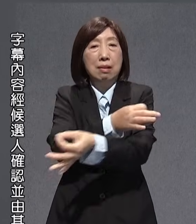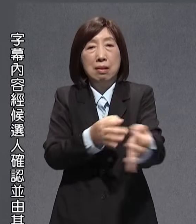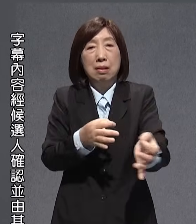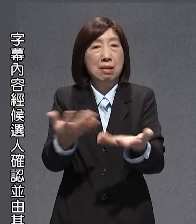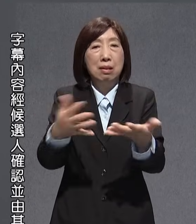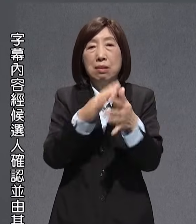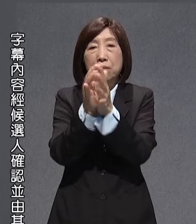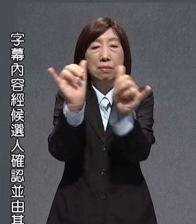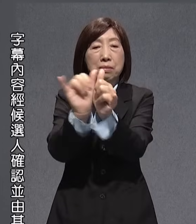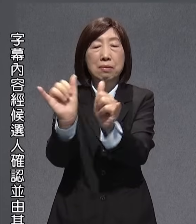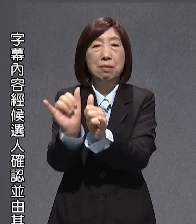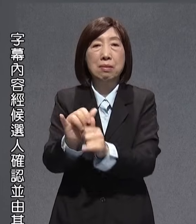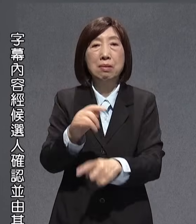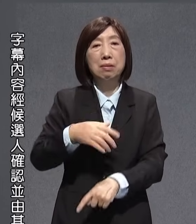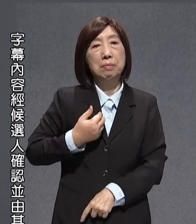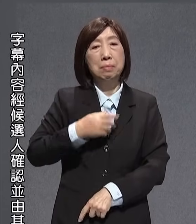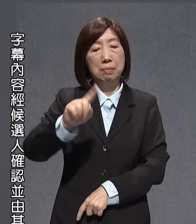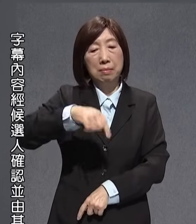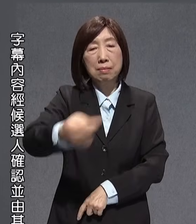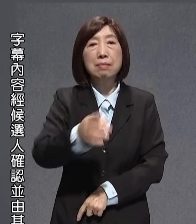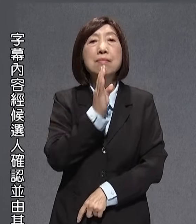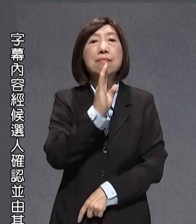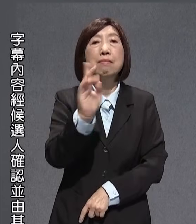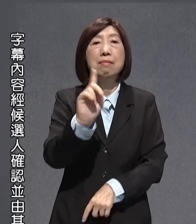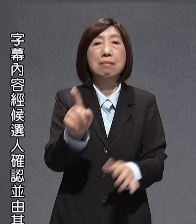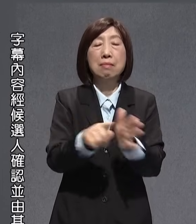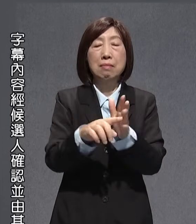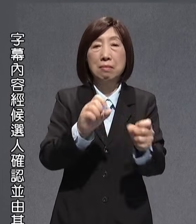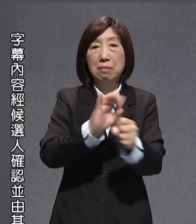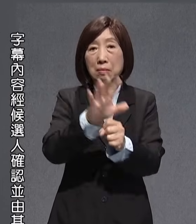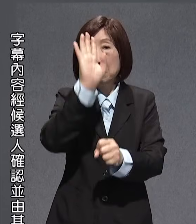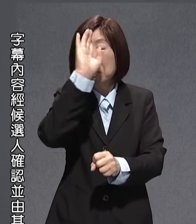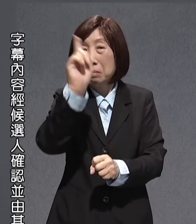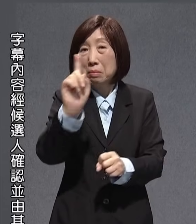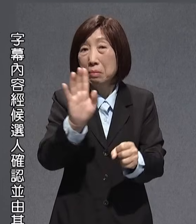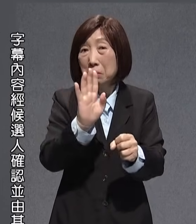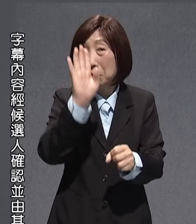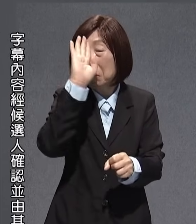击，我们也不知道下一次还会有什么样的疫情会出现。